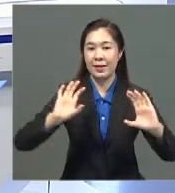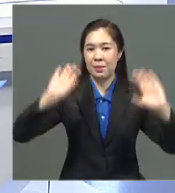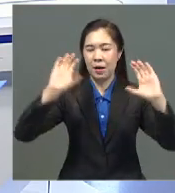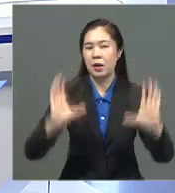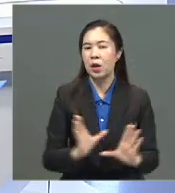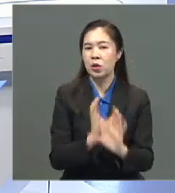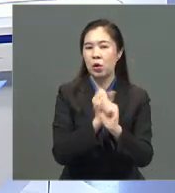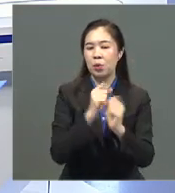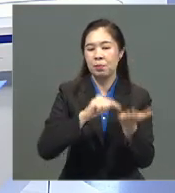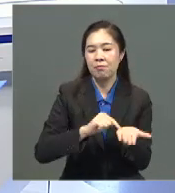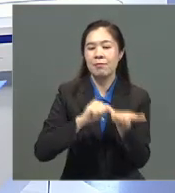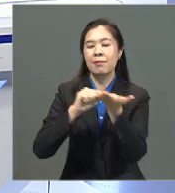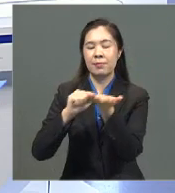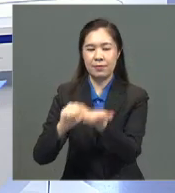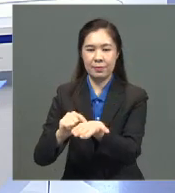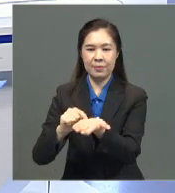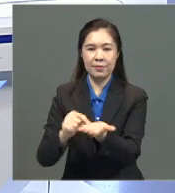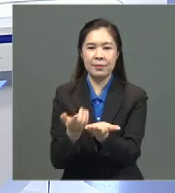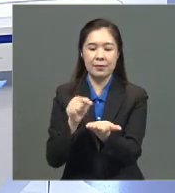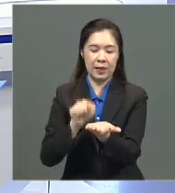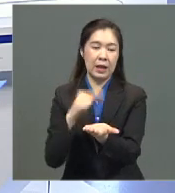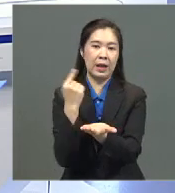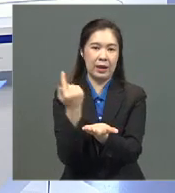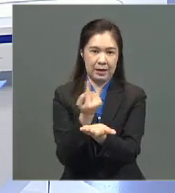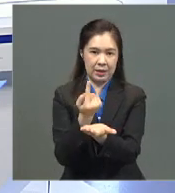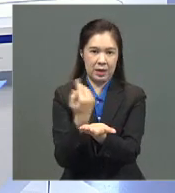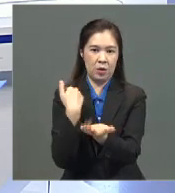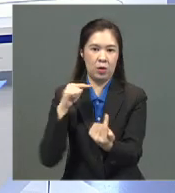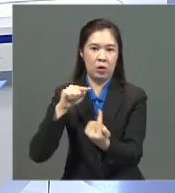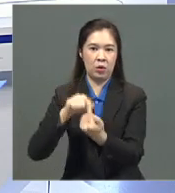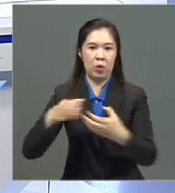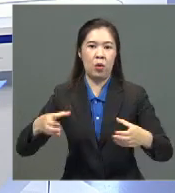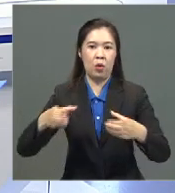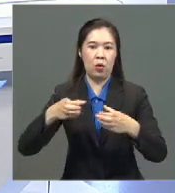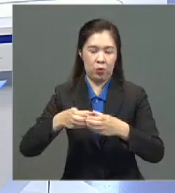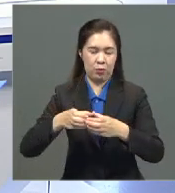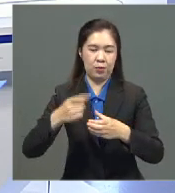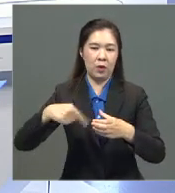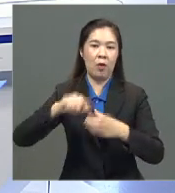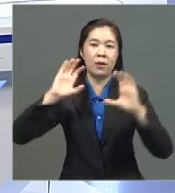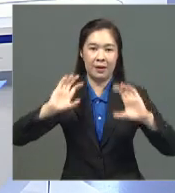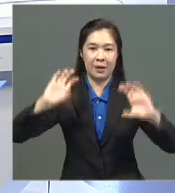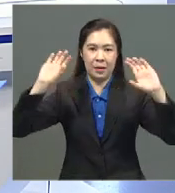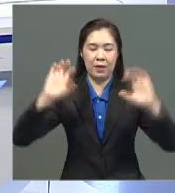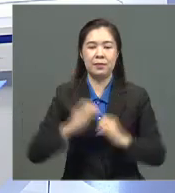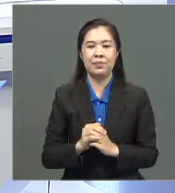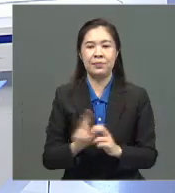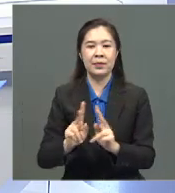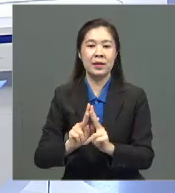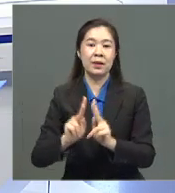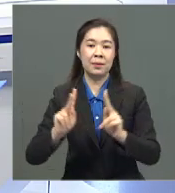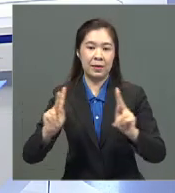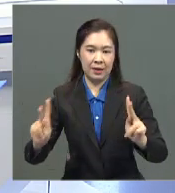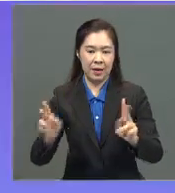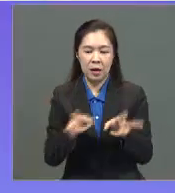สรุปมาแล้วว่าจะนำเสนอร่างแก้ไขรัฐธรรมนูญเพียงร่างเดียวในนามของพรรคร่วมรัฐบาลค่ะขณะที่คณะกรรมาธิการวิสามัญ